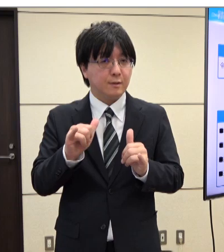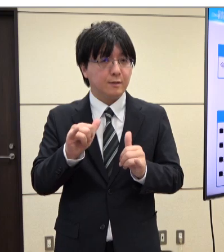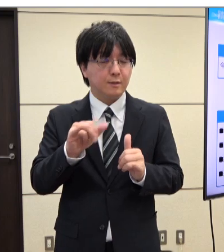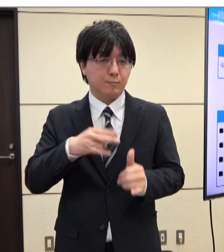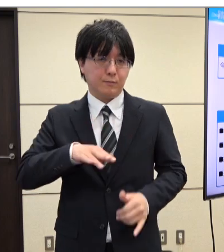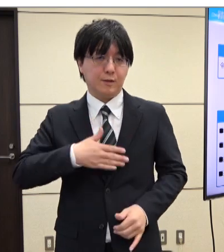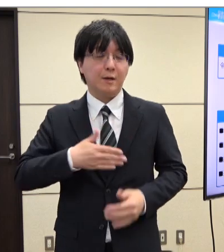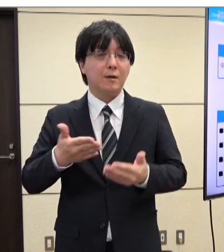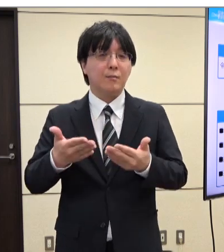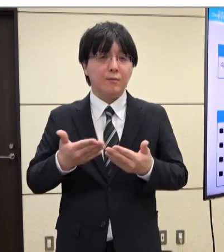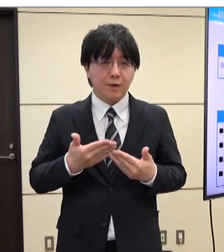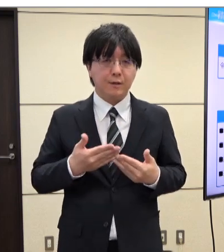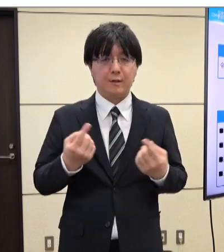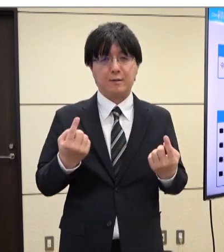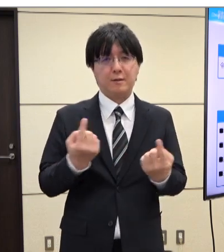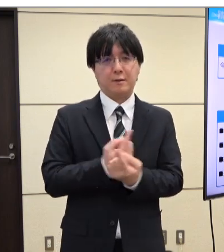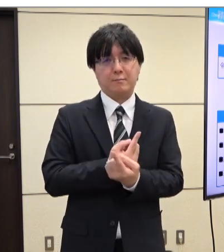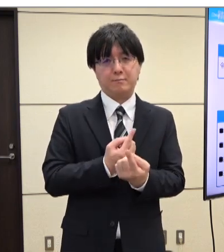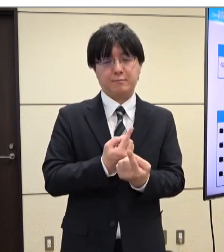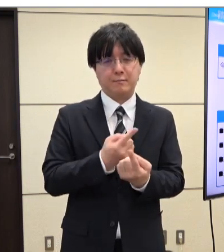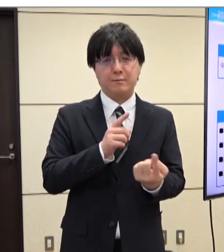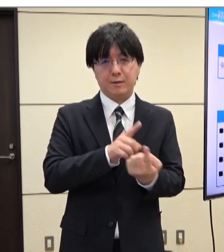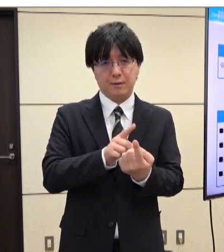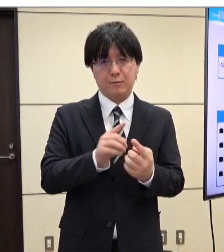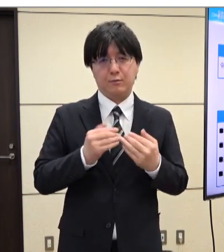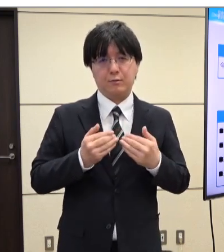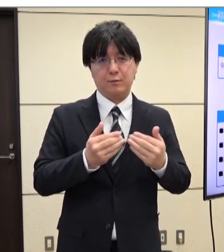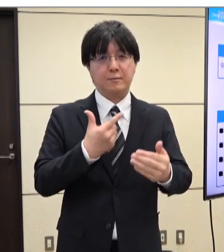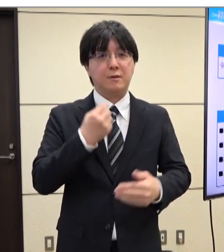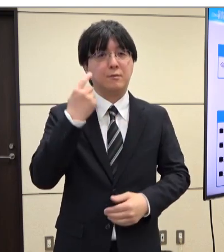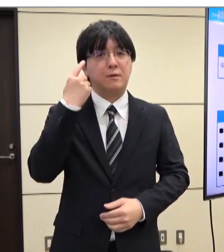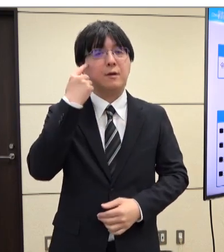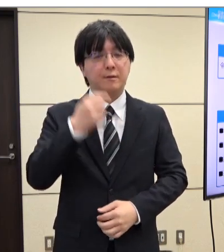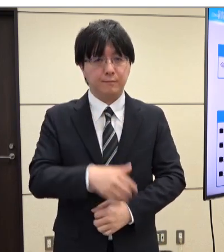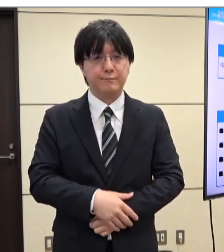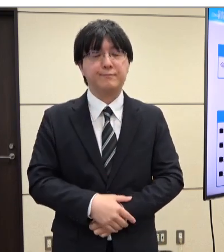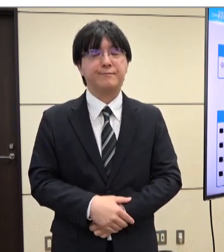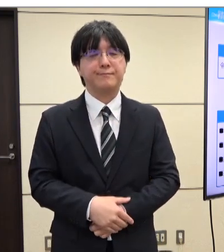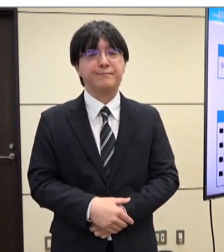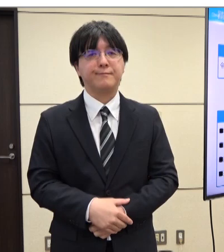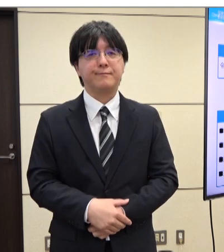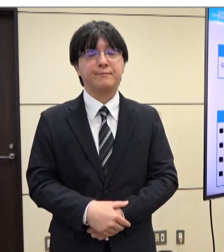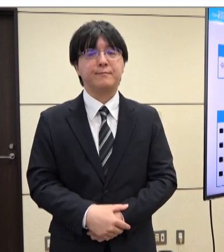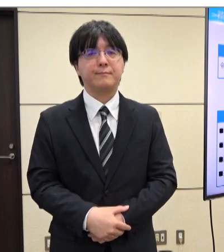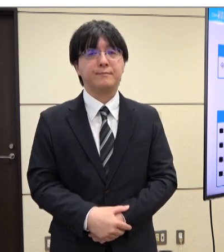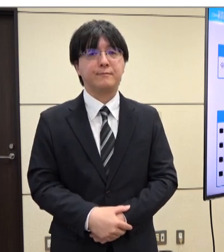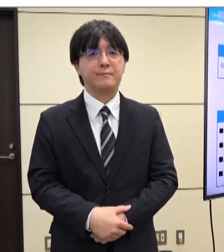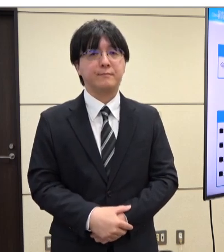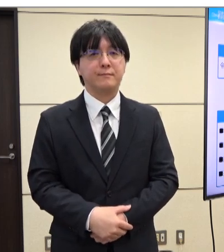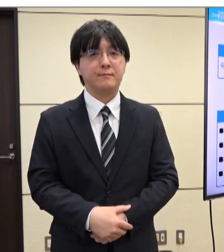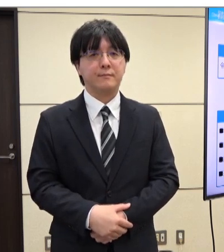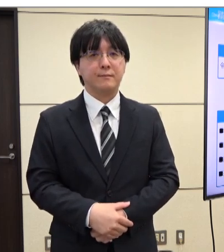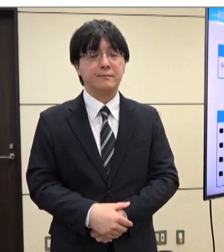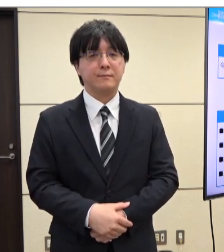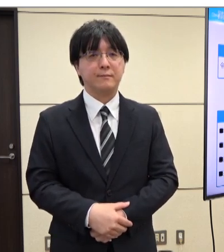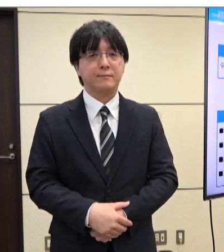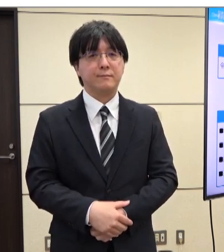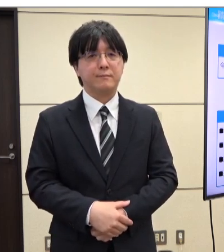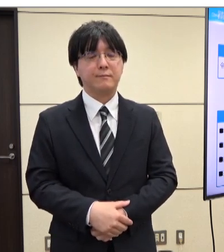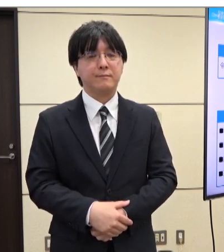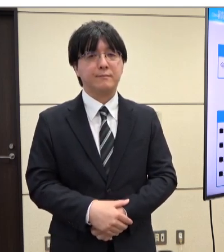策を進めていきたいというふうに考えています。 分かりました、ありがとうございます。 他に質問ございます